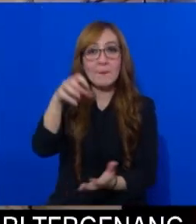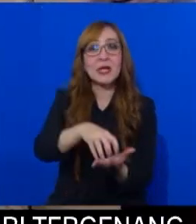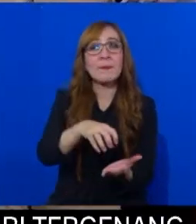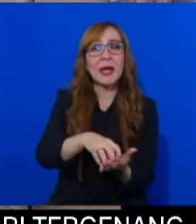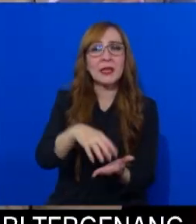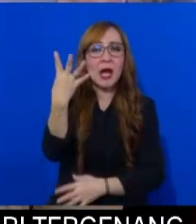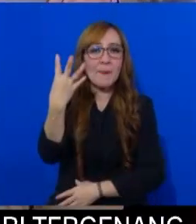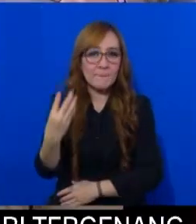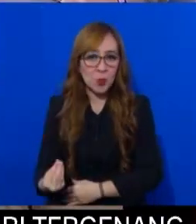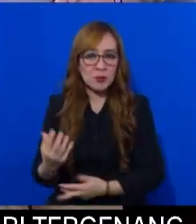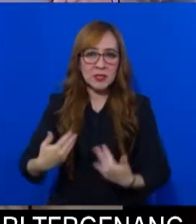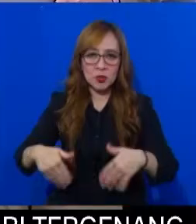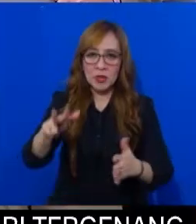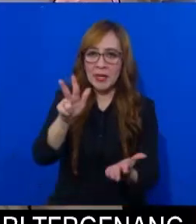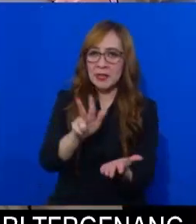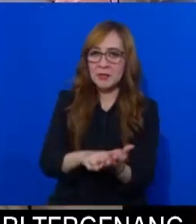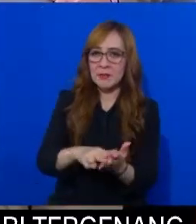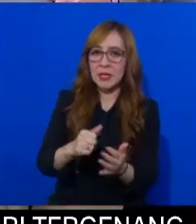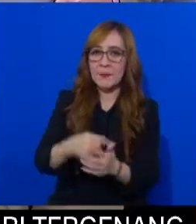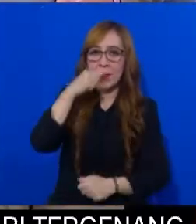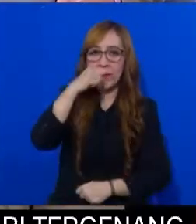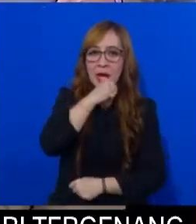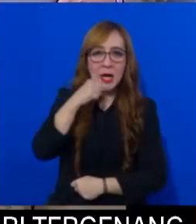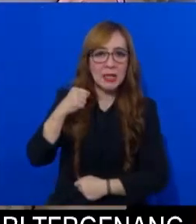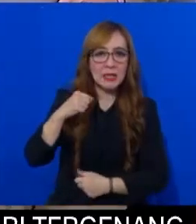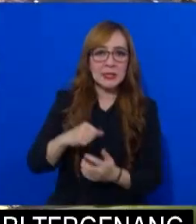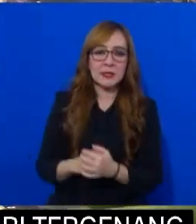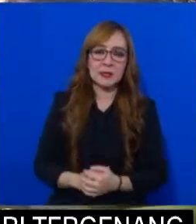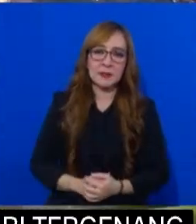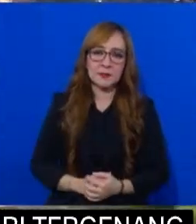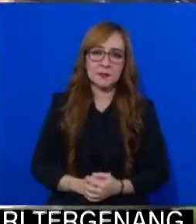Bayam usai diresmikan Anies sejak Oktober lalu.